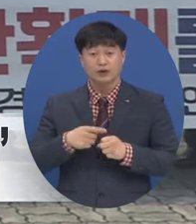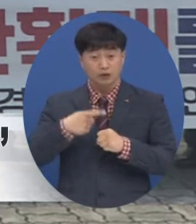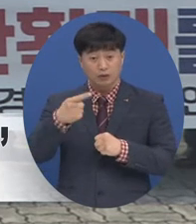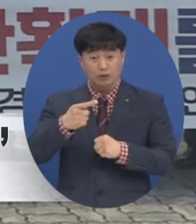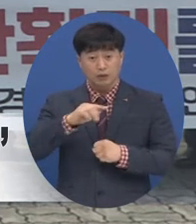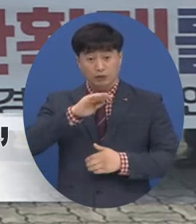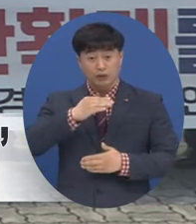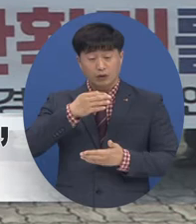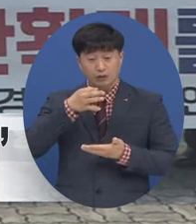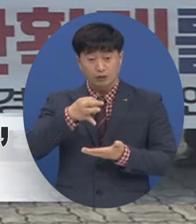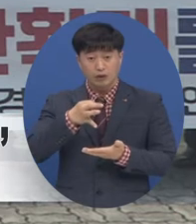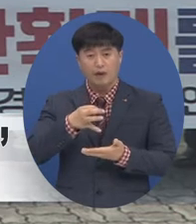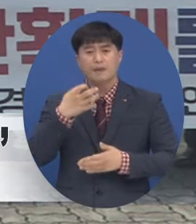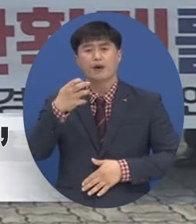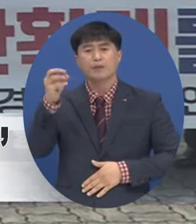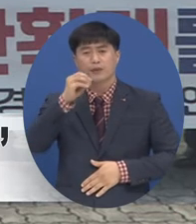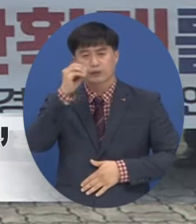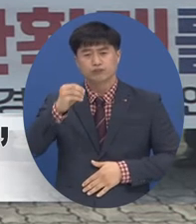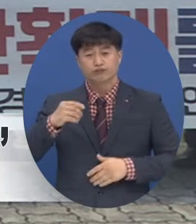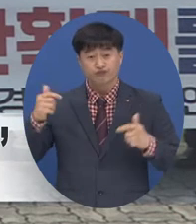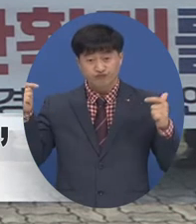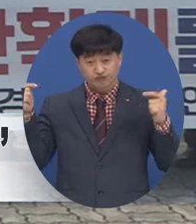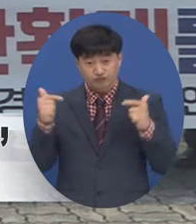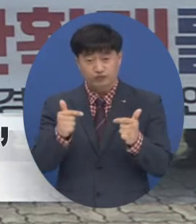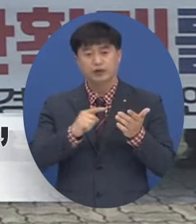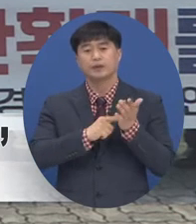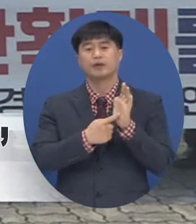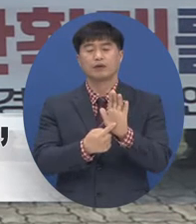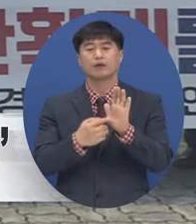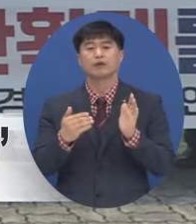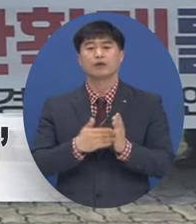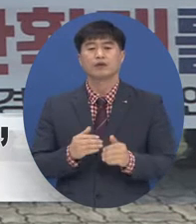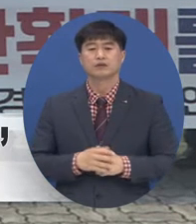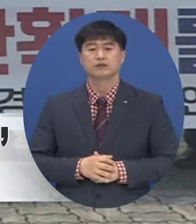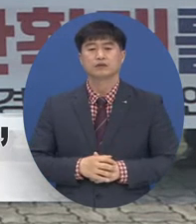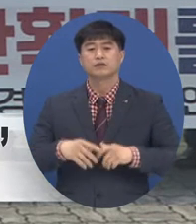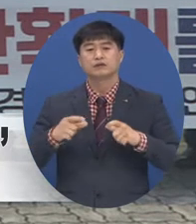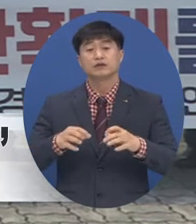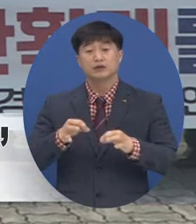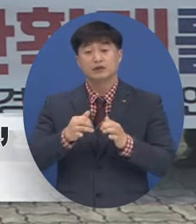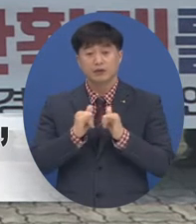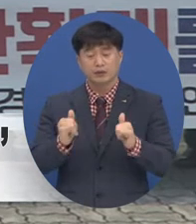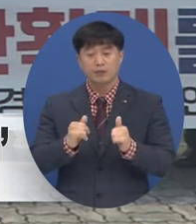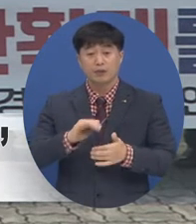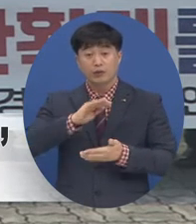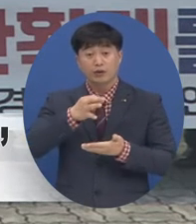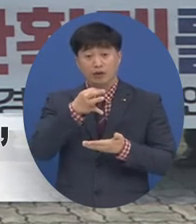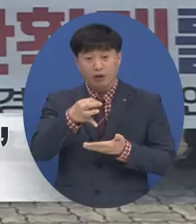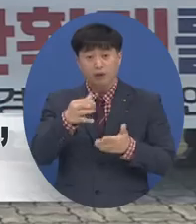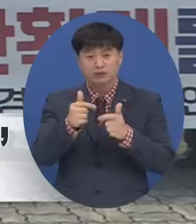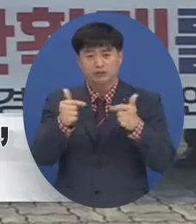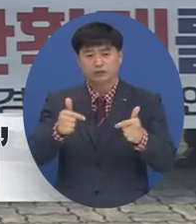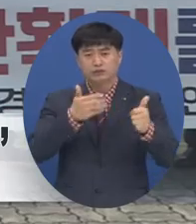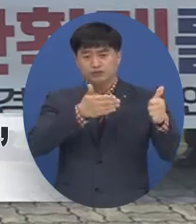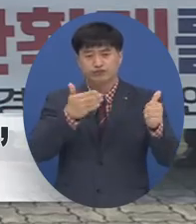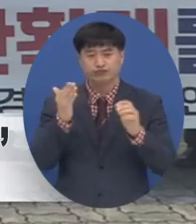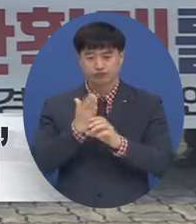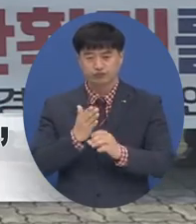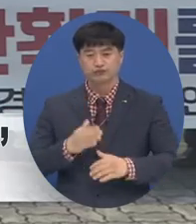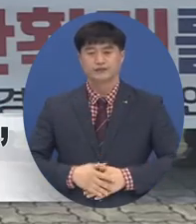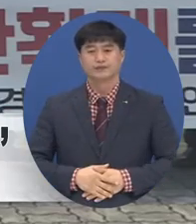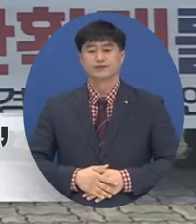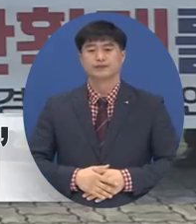화폐 발행 예산을 80% 가까이 대폭 줄이겠다고 밝혔습니다. 지역 상인들은 예산 확대를 호소하고 있습니다.